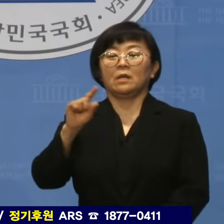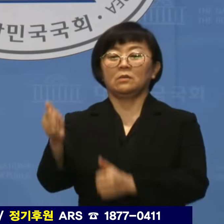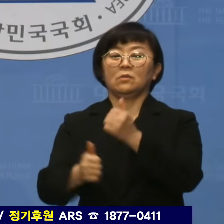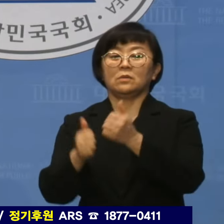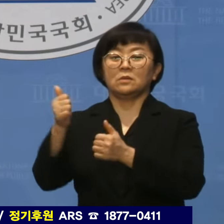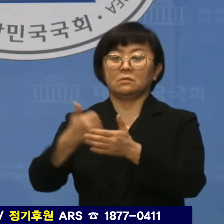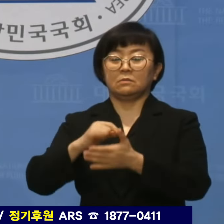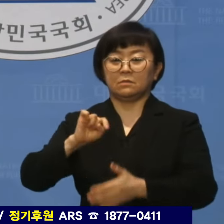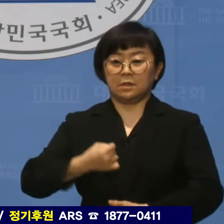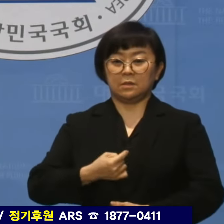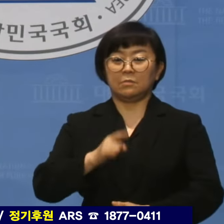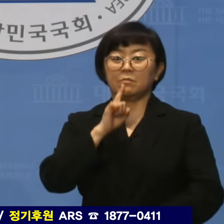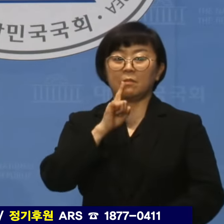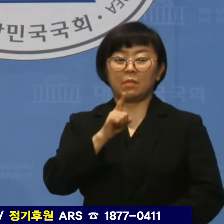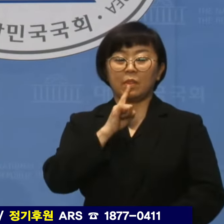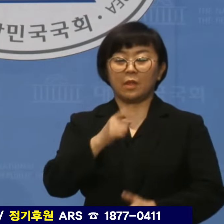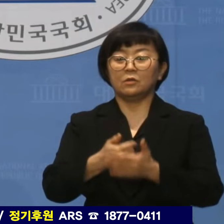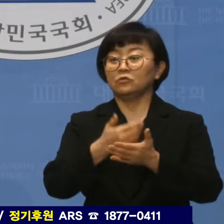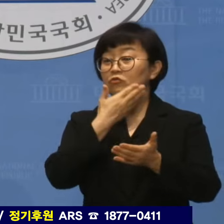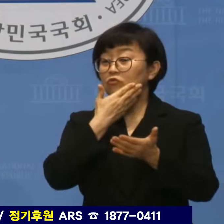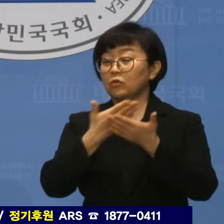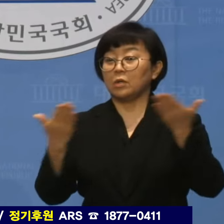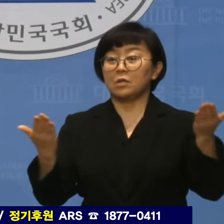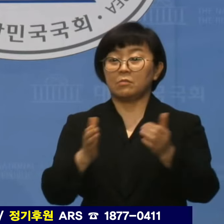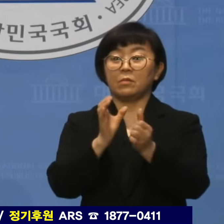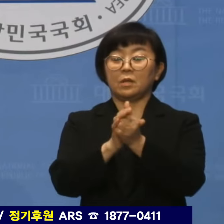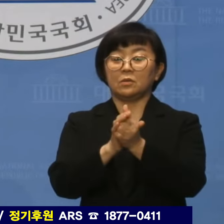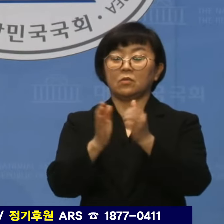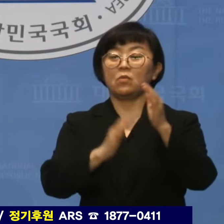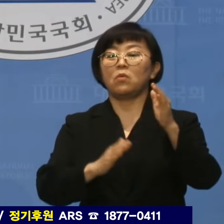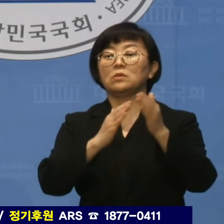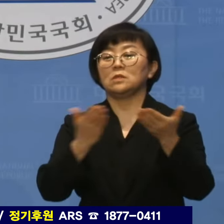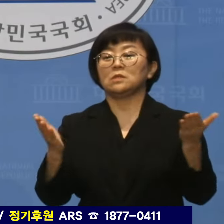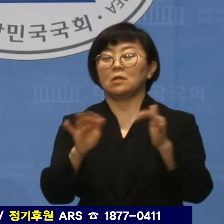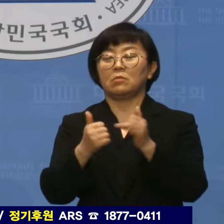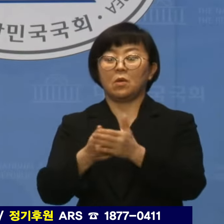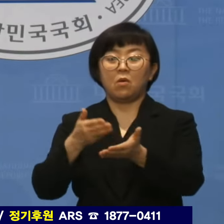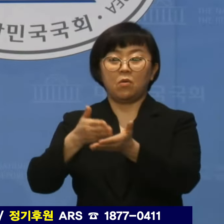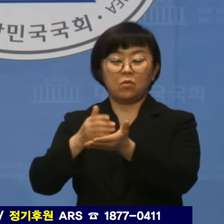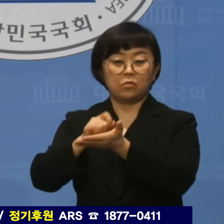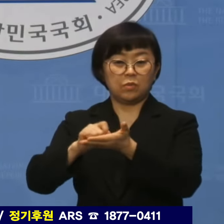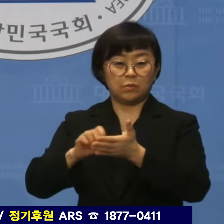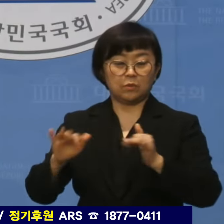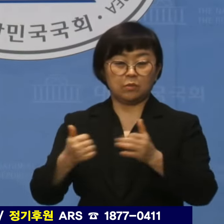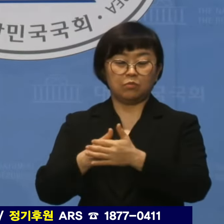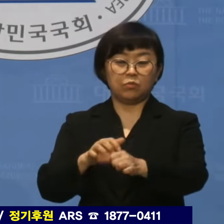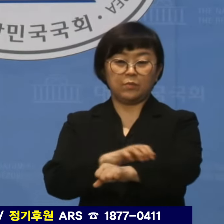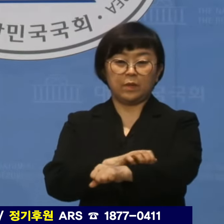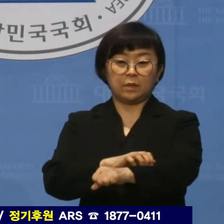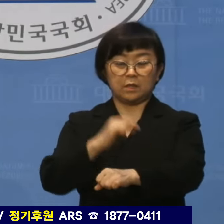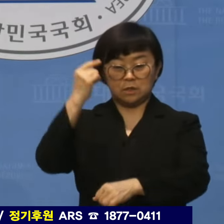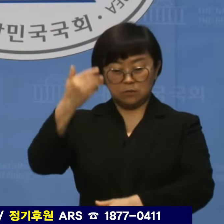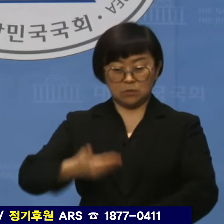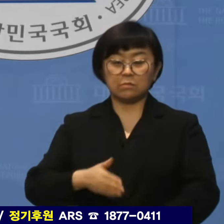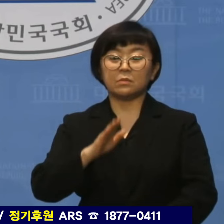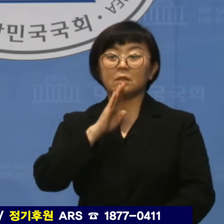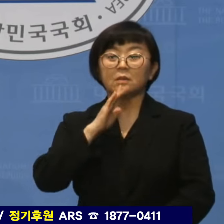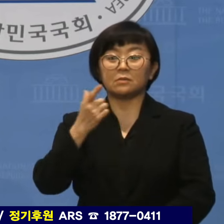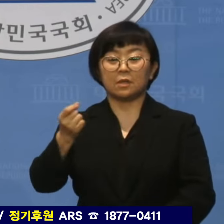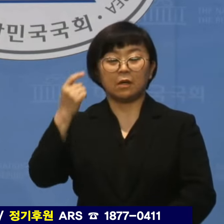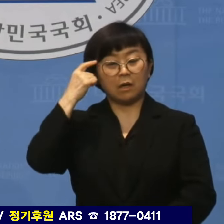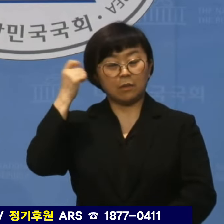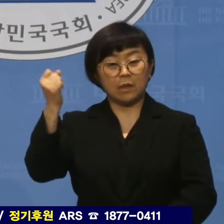한동훈 위원장은 자신의 입으로 중요한 임무를 담당하는 공직자는 언론으로부터 불편한 질문을 받아야